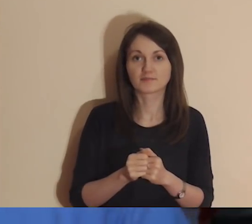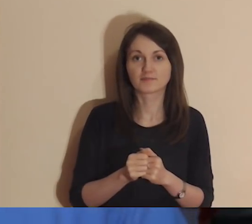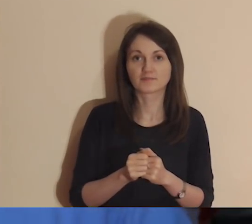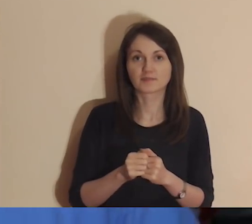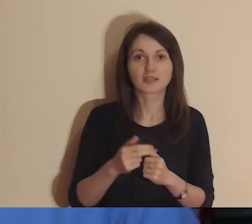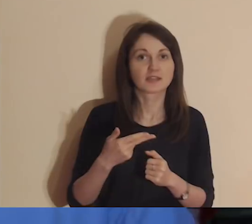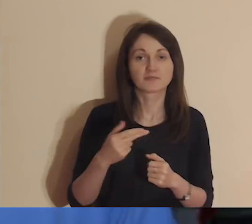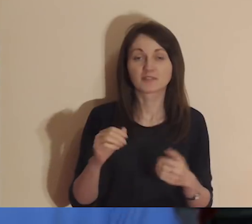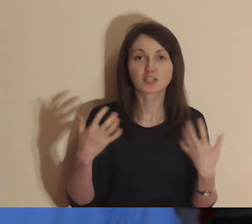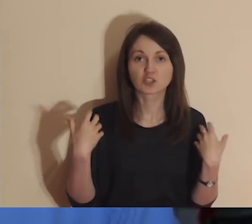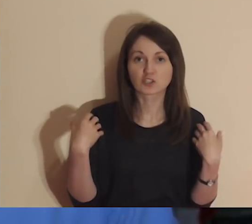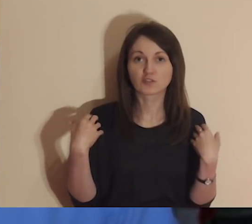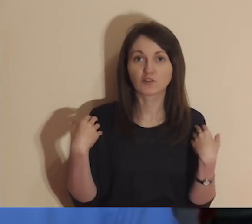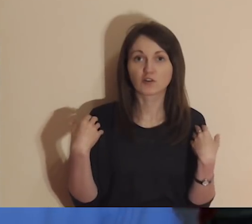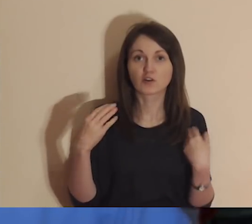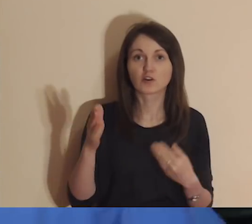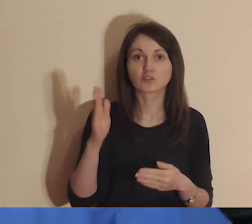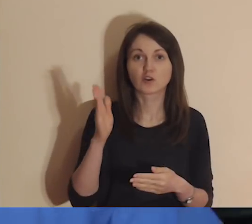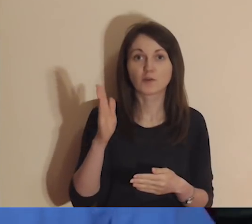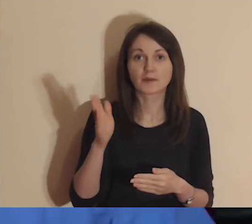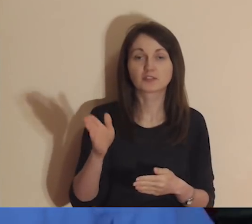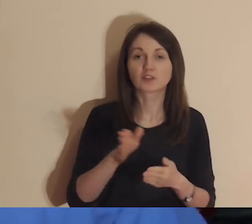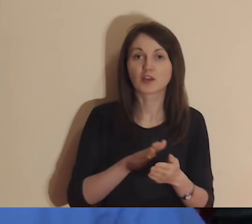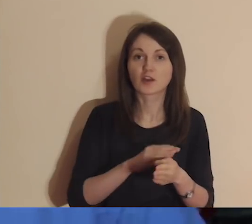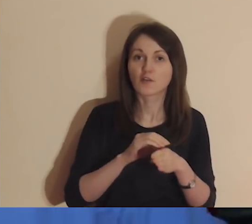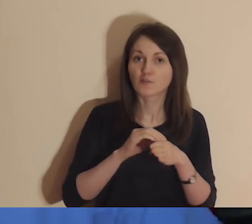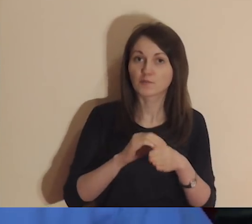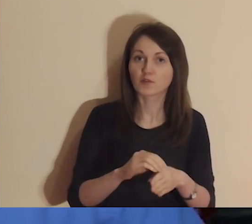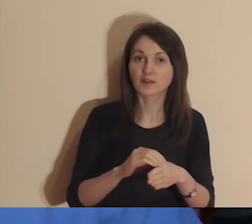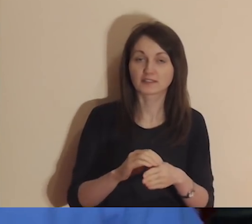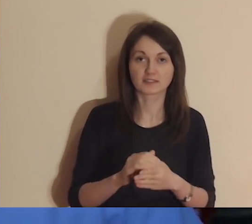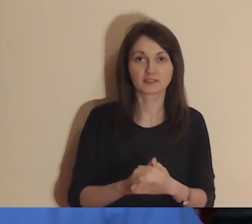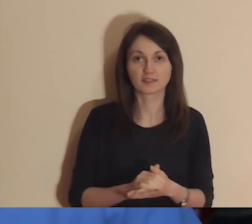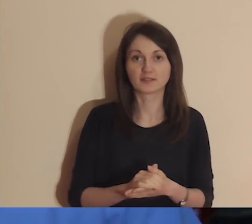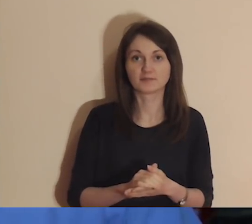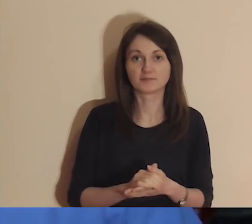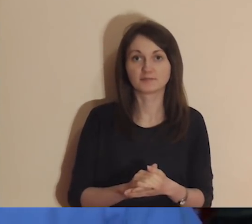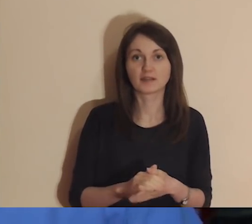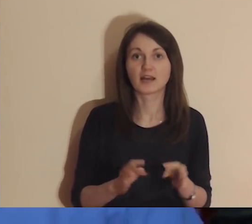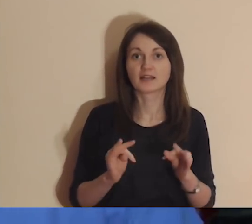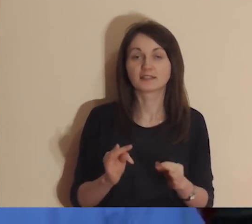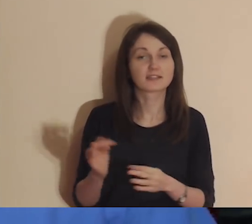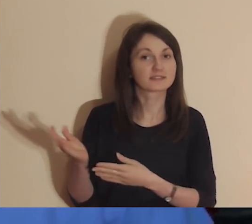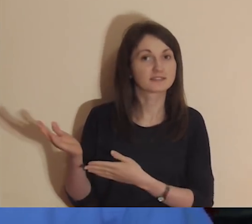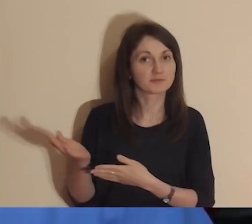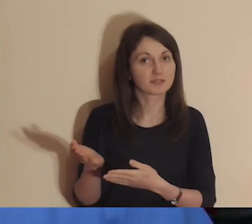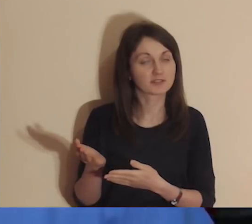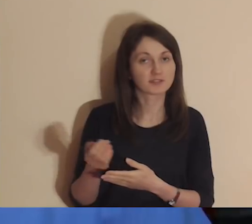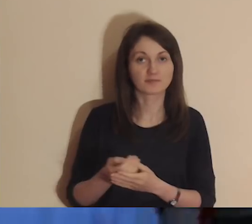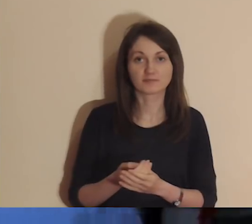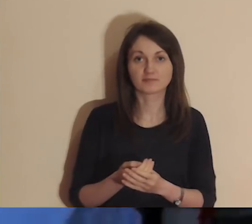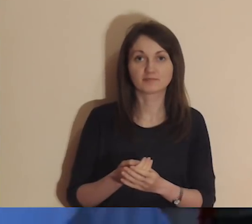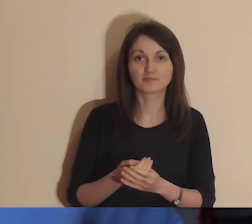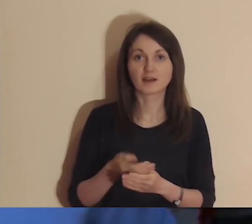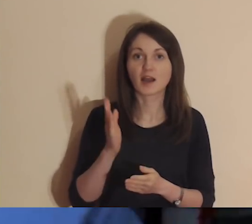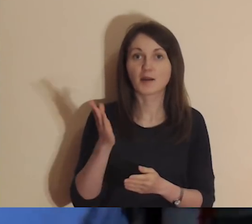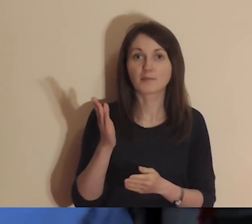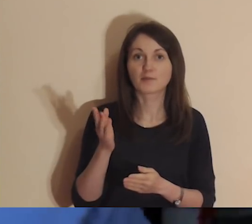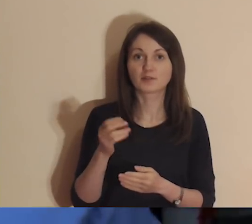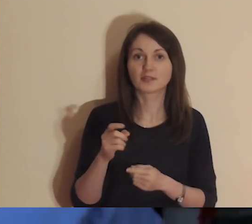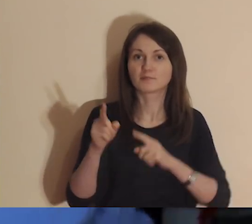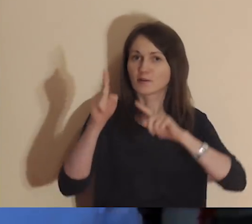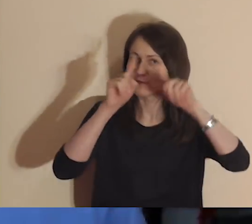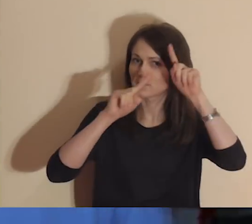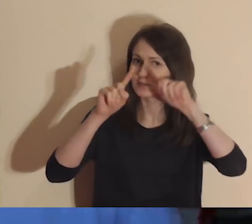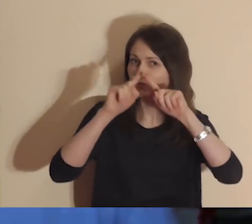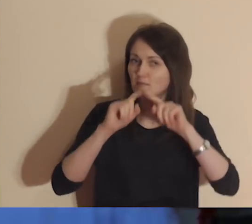medytację nie na żywo, to przez 15 minut będzie wprowadzenie do medytacji. Możecie przesunąć, jeśli chcecie od razu słuchać medytacji. A teraz